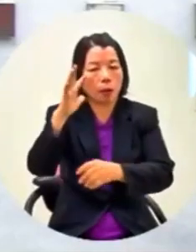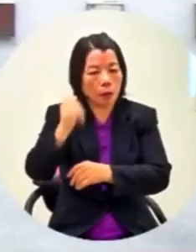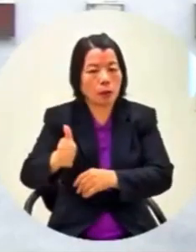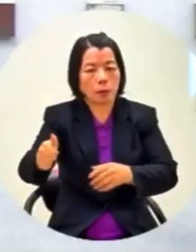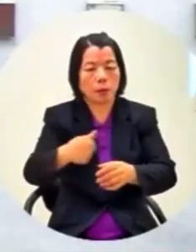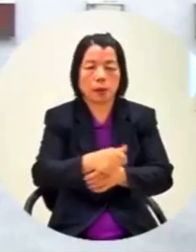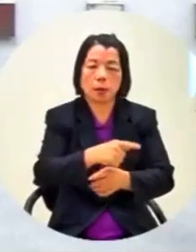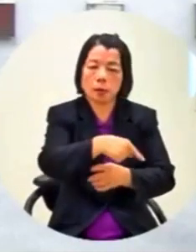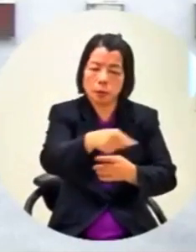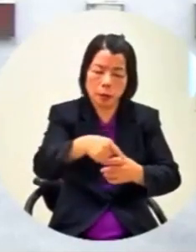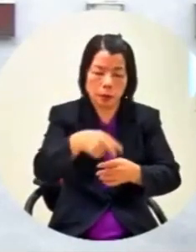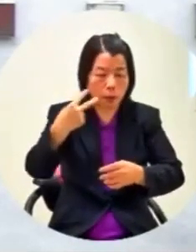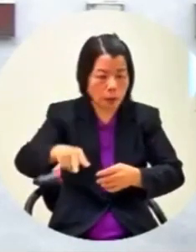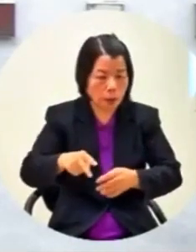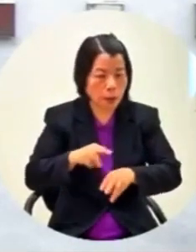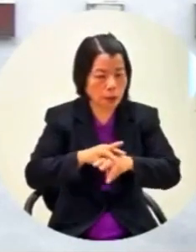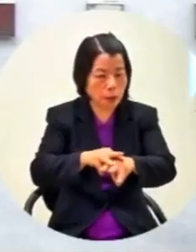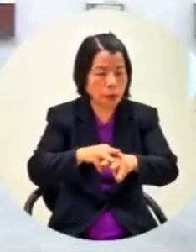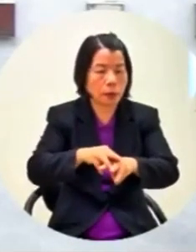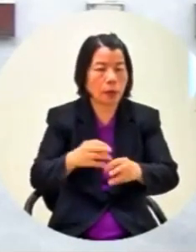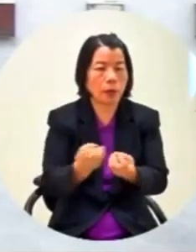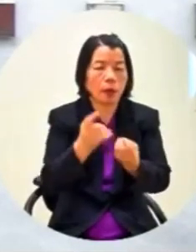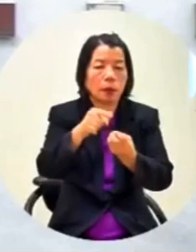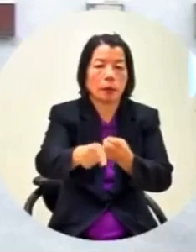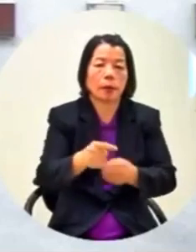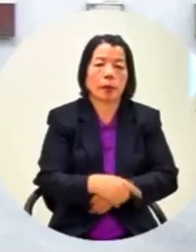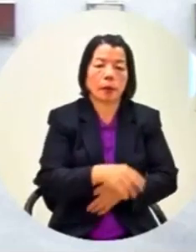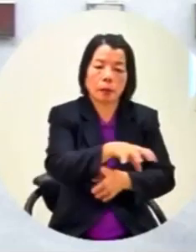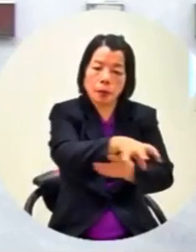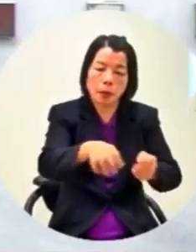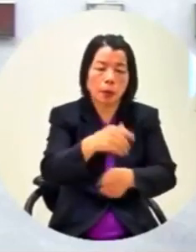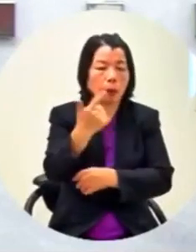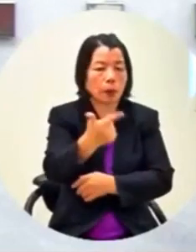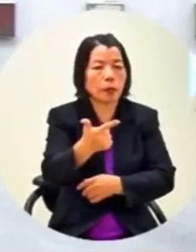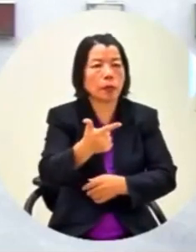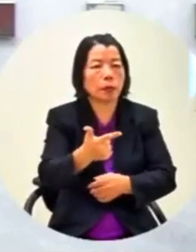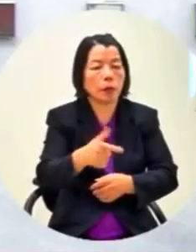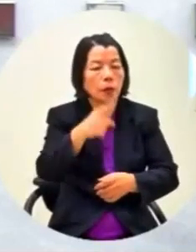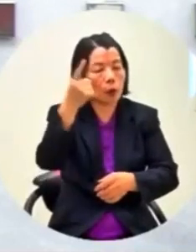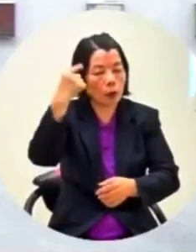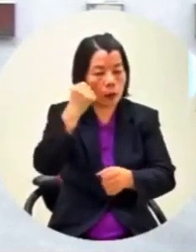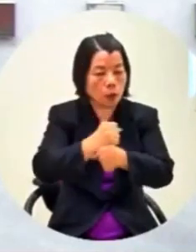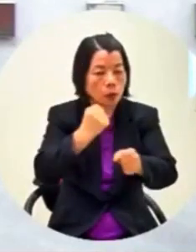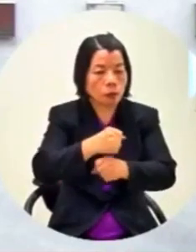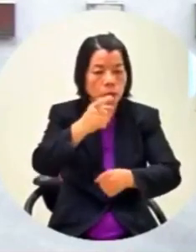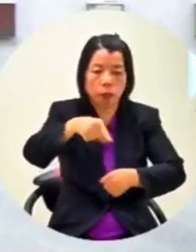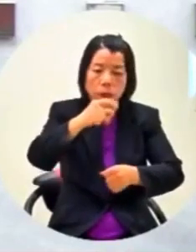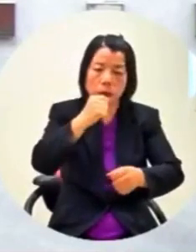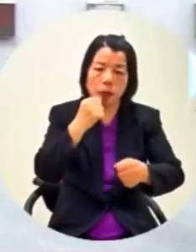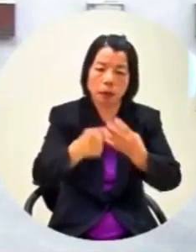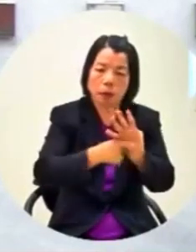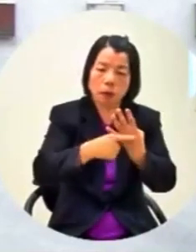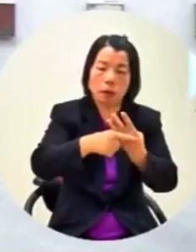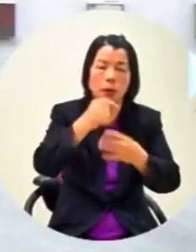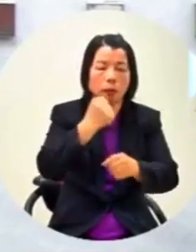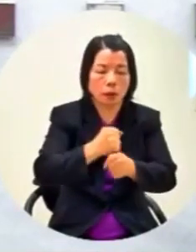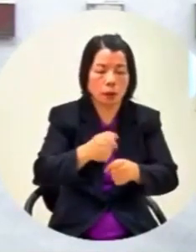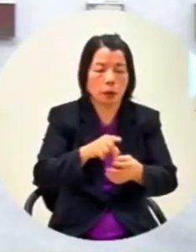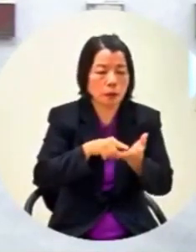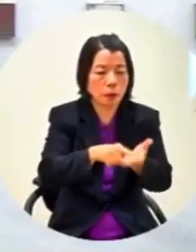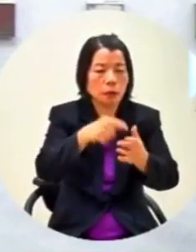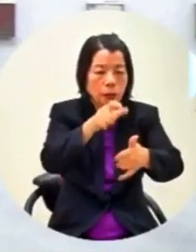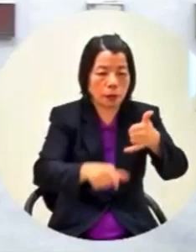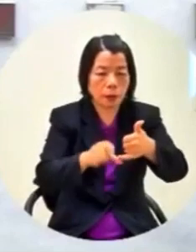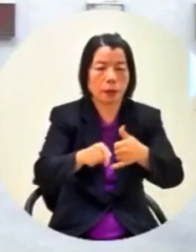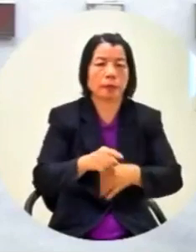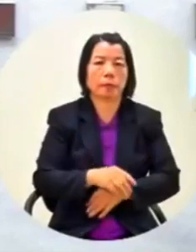划外，我们本市6个就业服务站也配合代收劳动部安心就业计划申请案。另